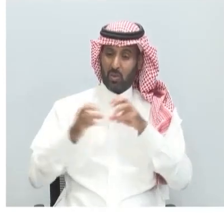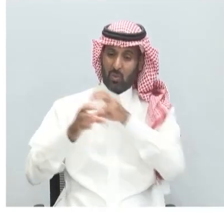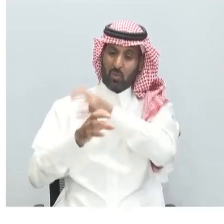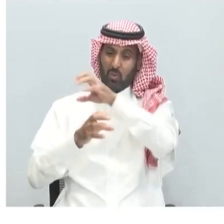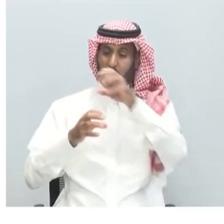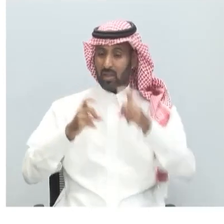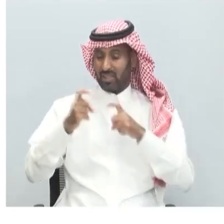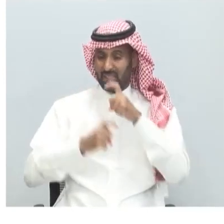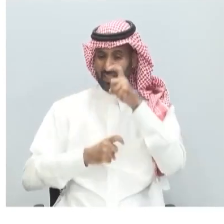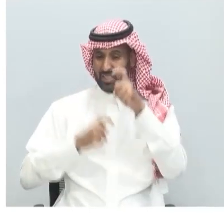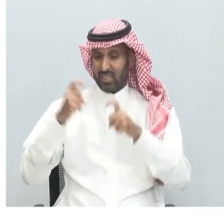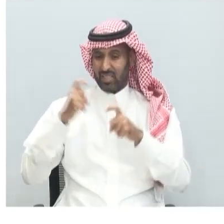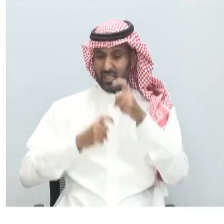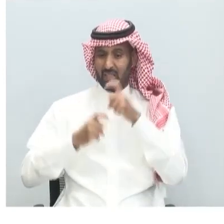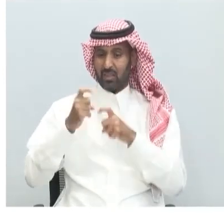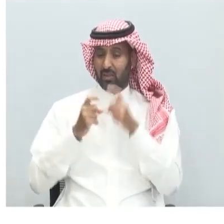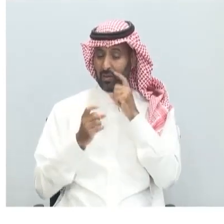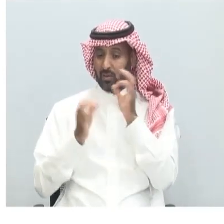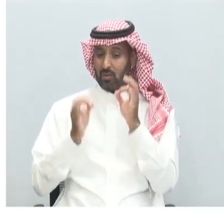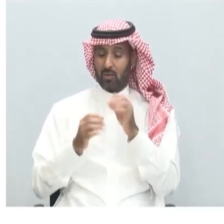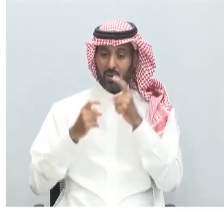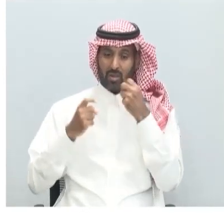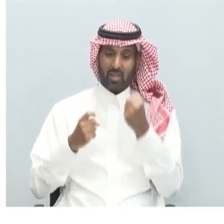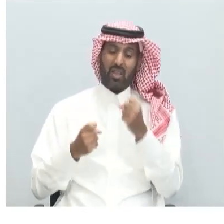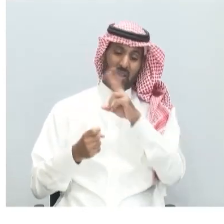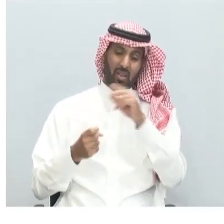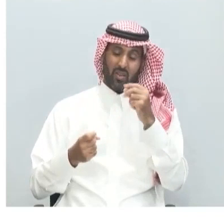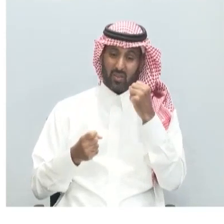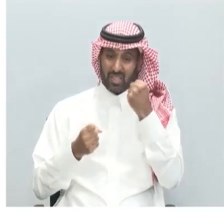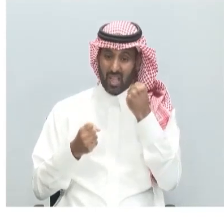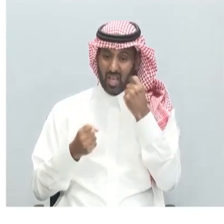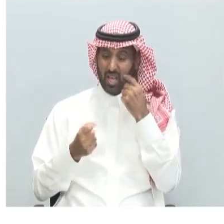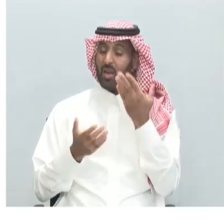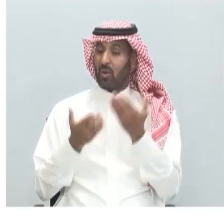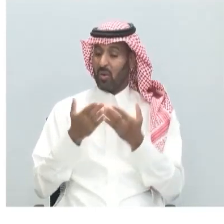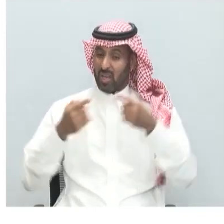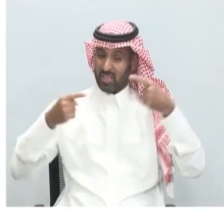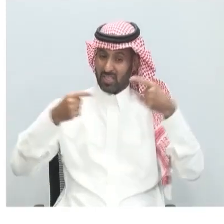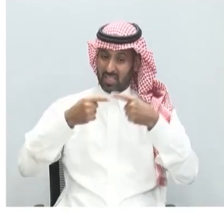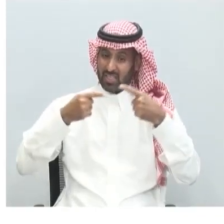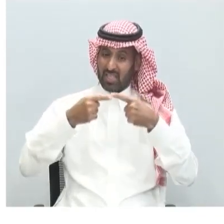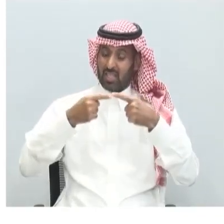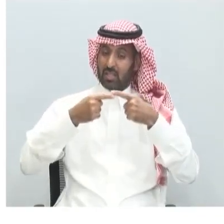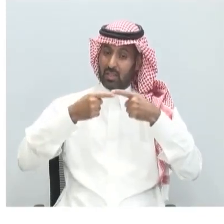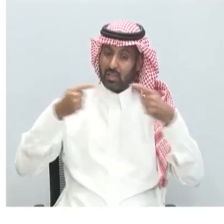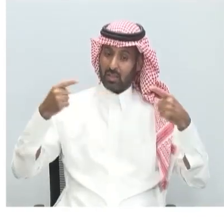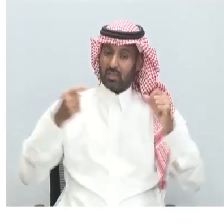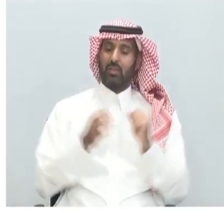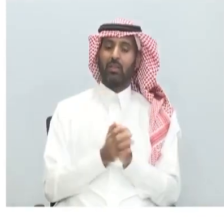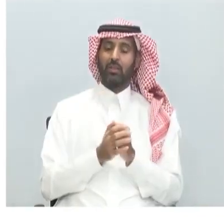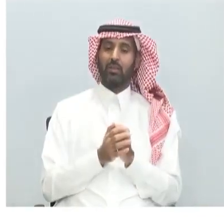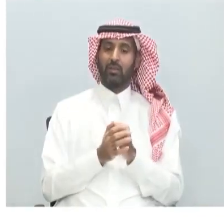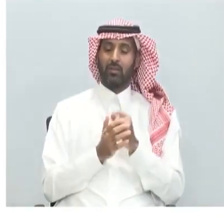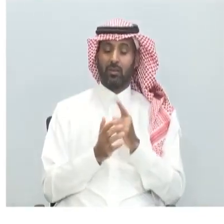الالكتروني في المستويات الفرعيه متساويه الطاقه حتى لا يحدث تنافر نقوم بعكس الاسهم باتجاه بعض